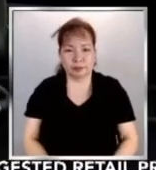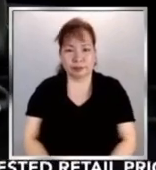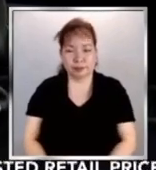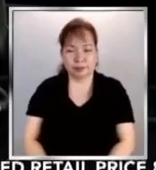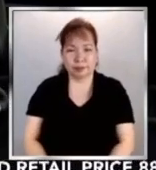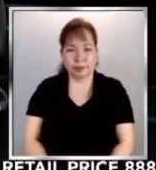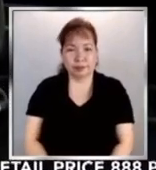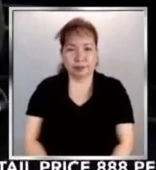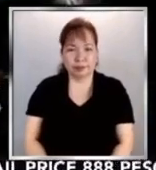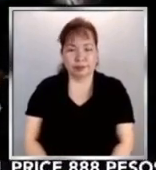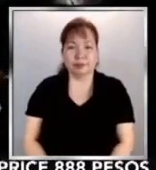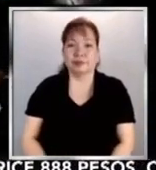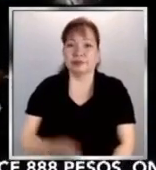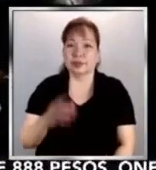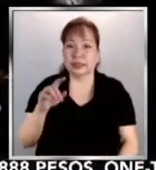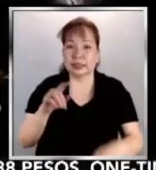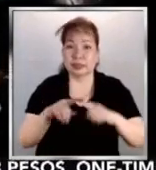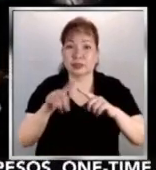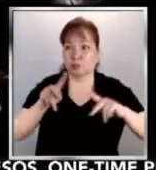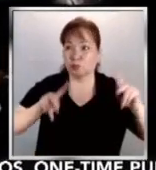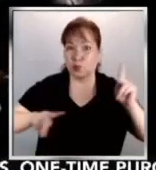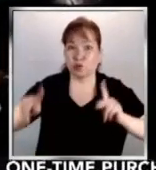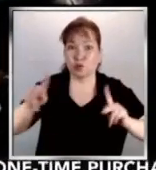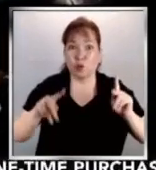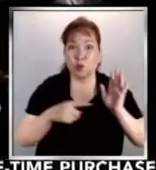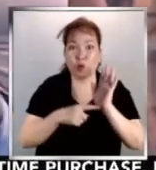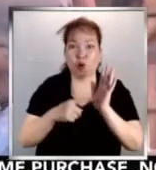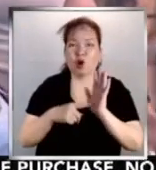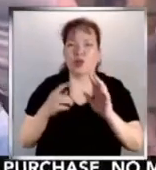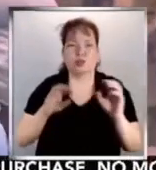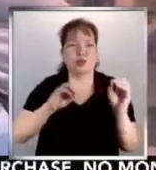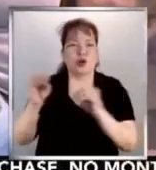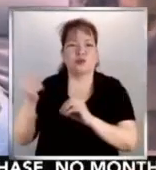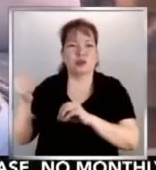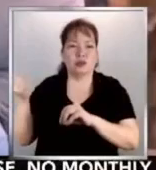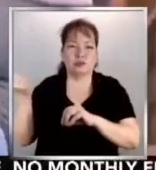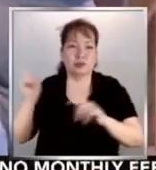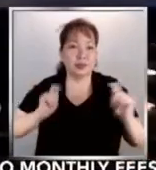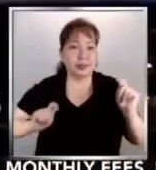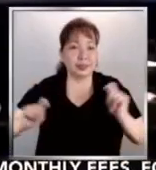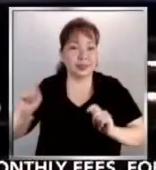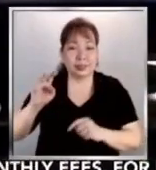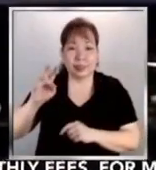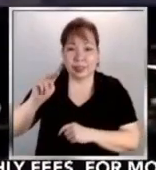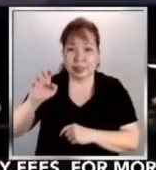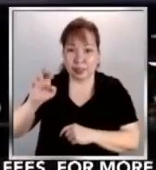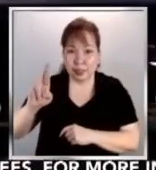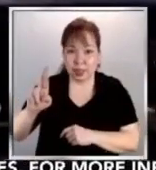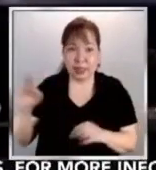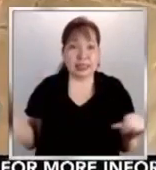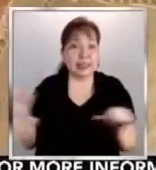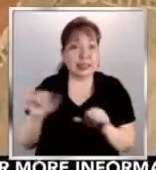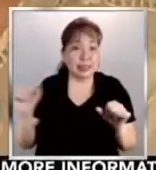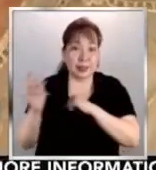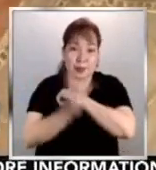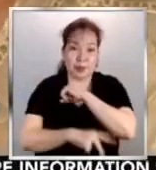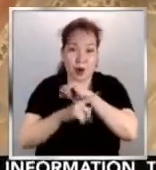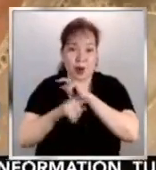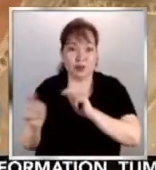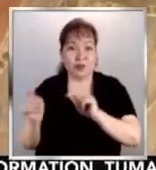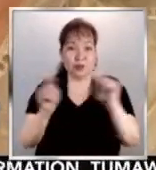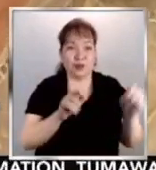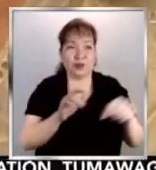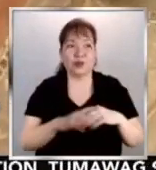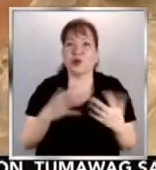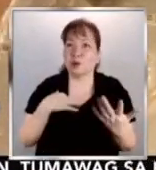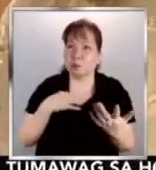Ang mga pagtatanghal naman ililipat muna sa iba't ibang teatro sa Metro Manila pati sa mga probinsya para mailapit sa publiko. So this will be an opportunity for